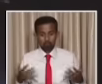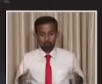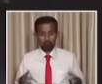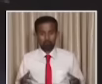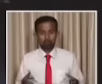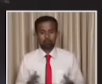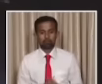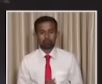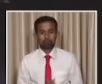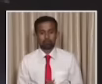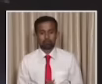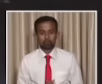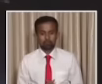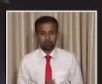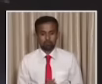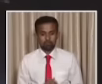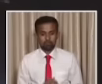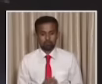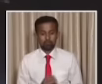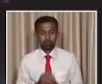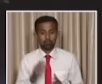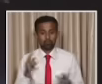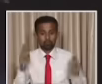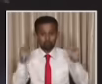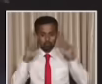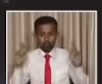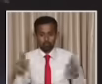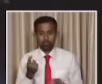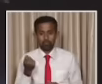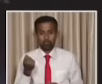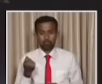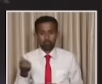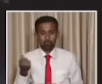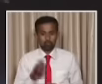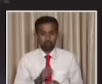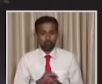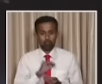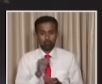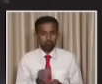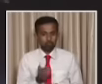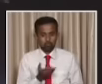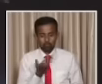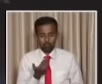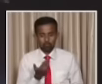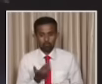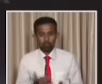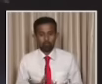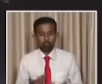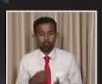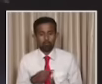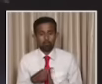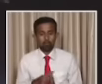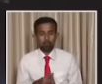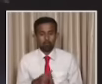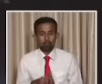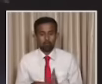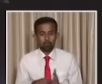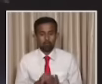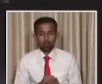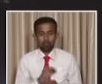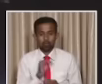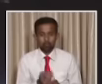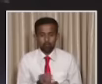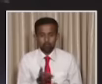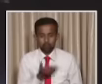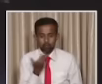එක්කෝ ජාත්‍යන්තර මුදල් ලැබිච්ච, ඒ කියන්නේ ෆන්ඩිං වලින් වෙන්න පුළුවන්, එහෙම නැත්නම් අපේ රටේ අරමුදල් වලින්